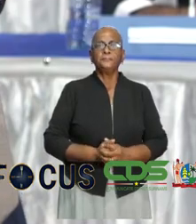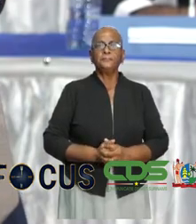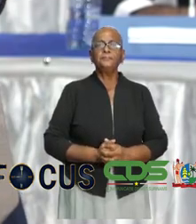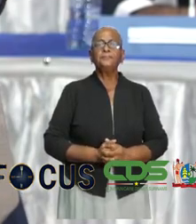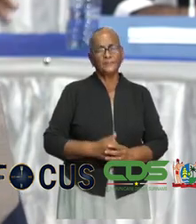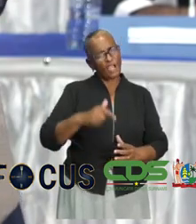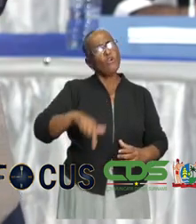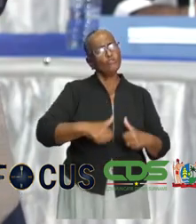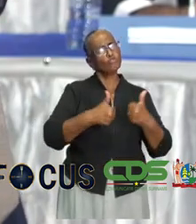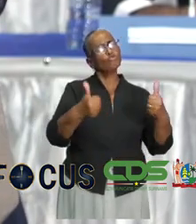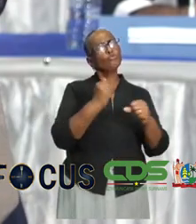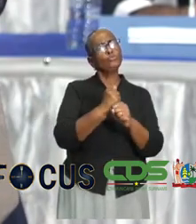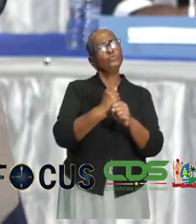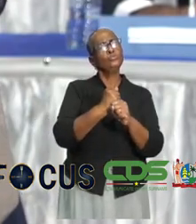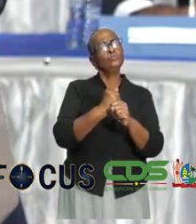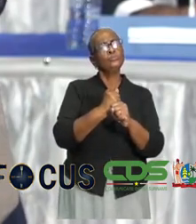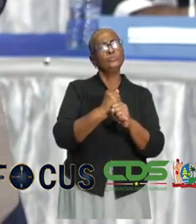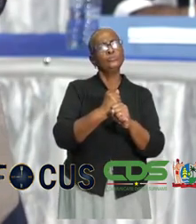En we het goed doen.